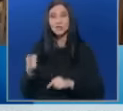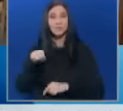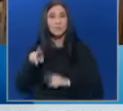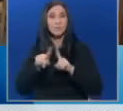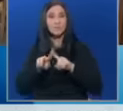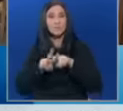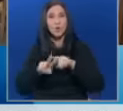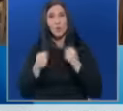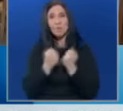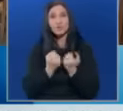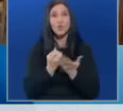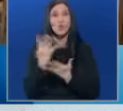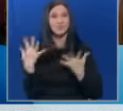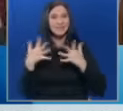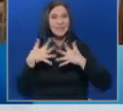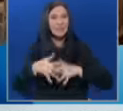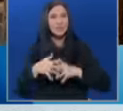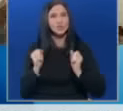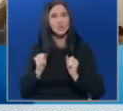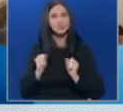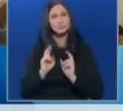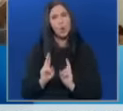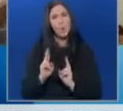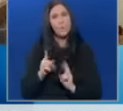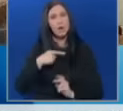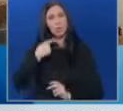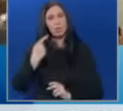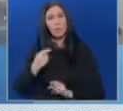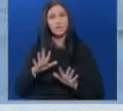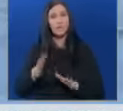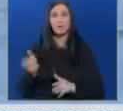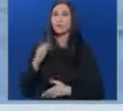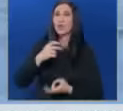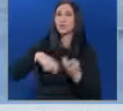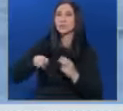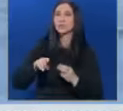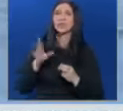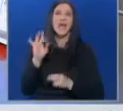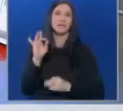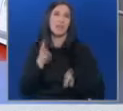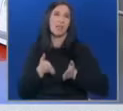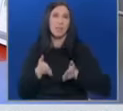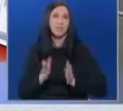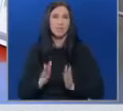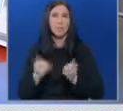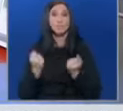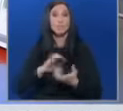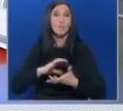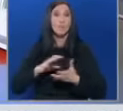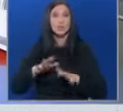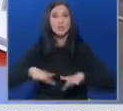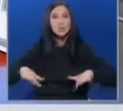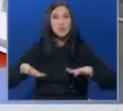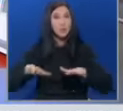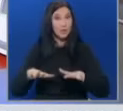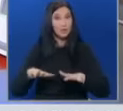първото и второто място, с нови стратегии ще държат умерен тон и най-вероятно ще търсят средния път. Сложна политическа